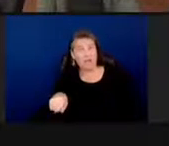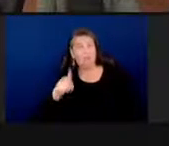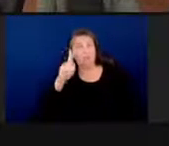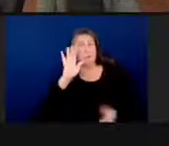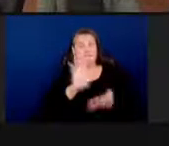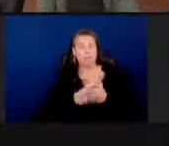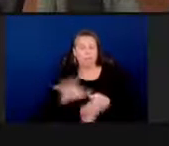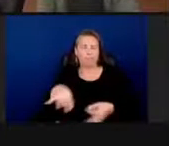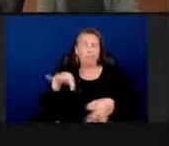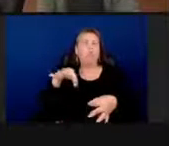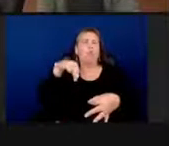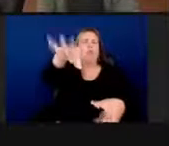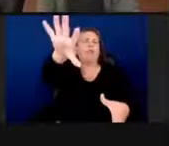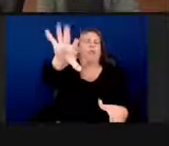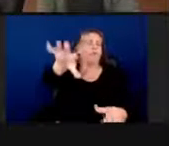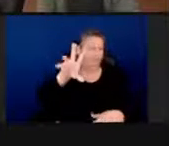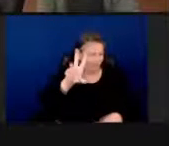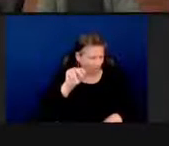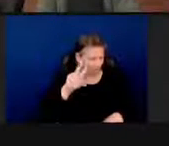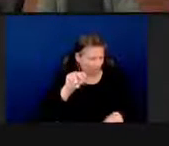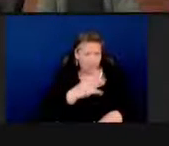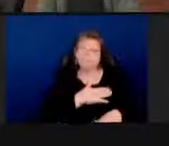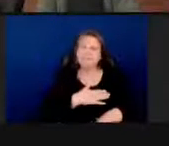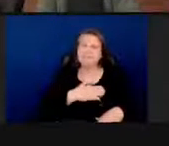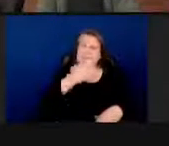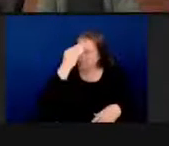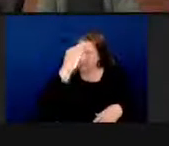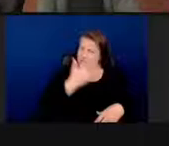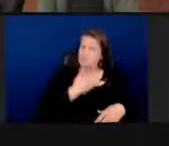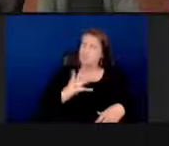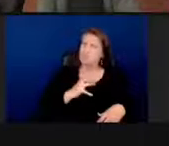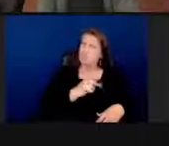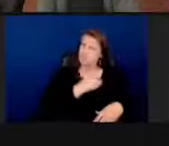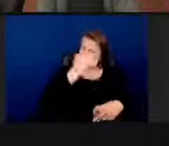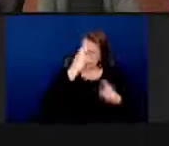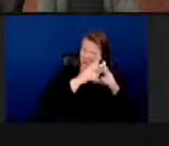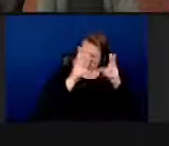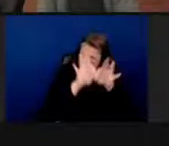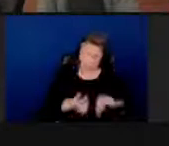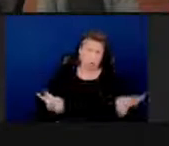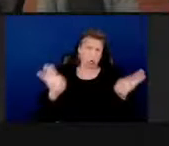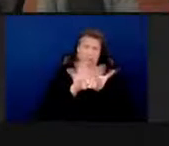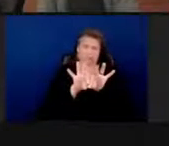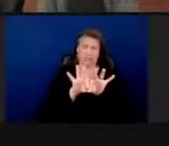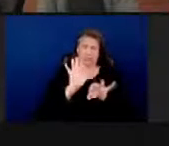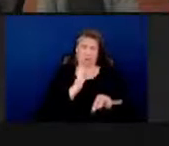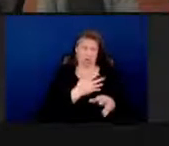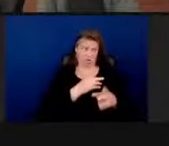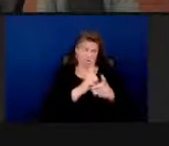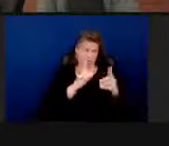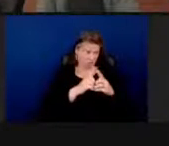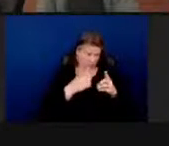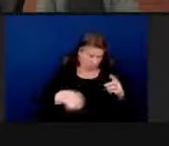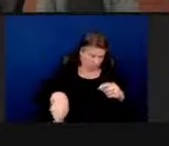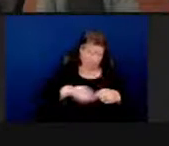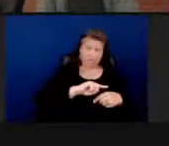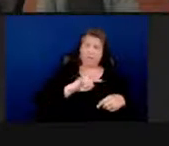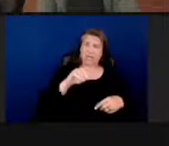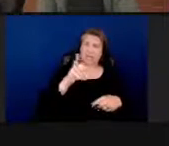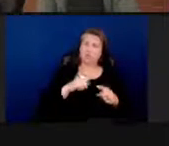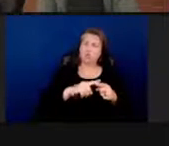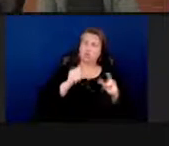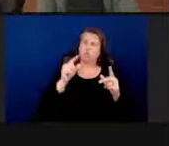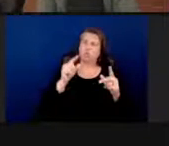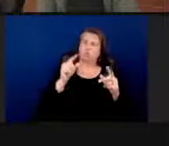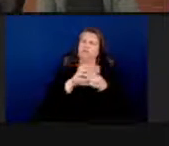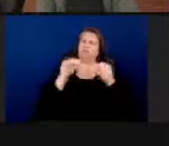فالتواصل هو للتواصل. أرجو منك أن تعلمي المجلس بهذا الأمر مهم جدا في مقاطعتنا أن